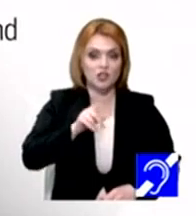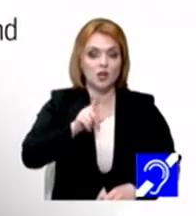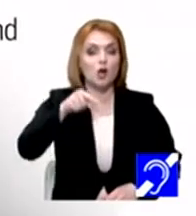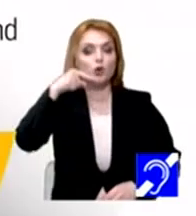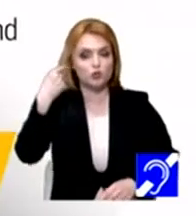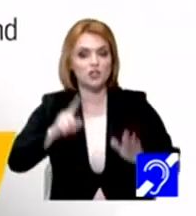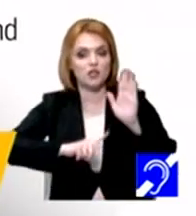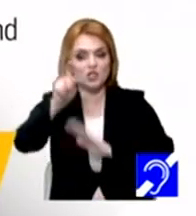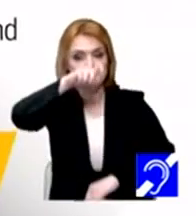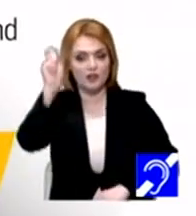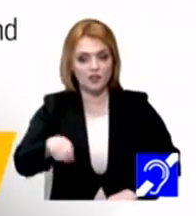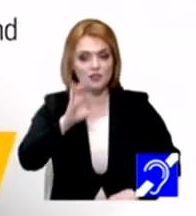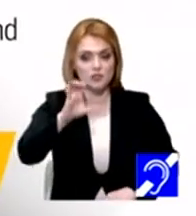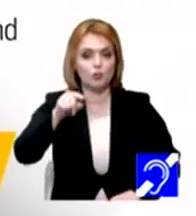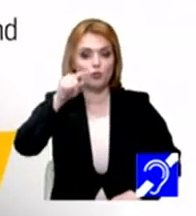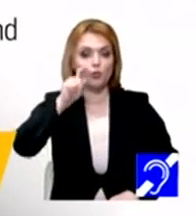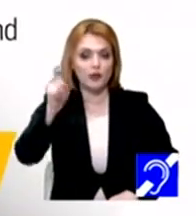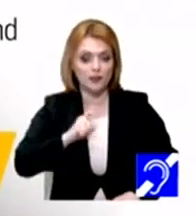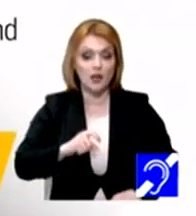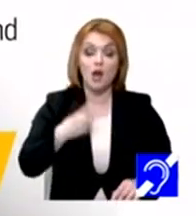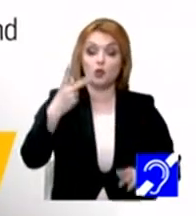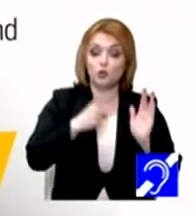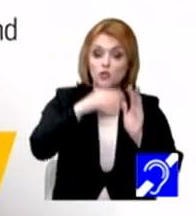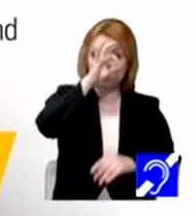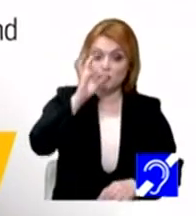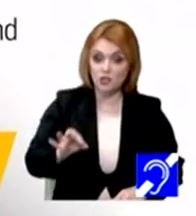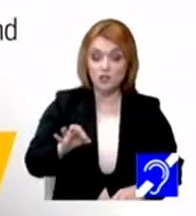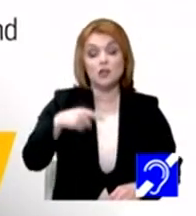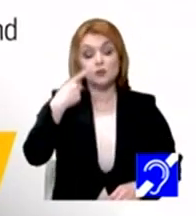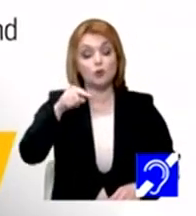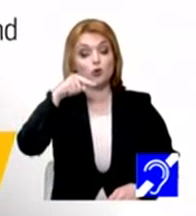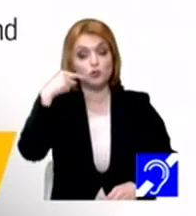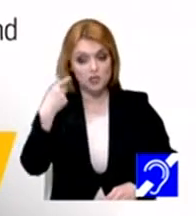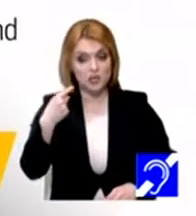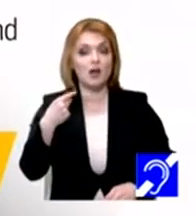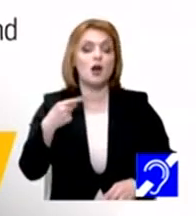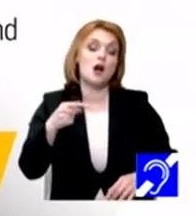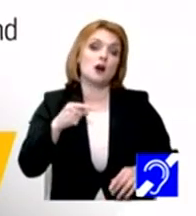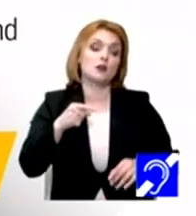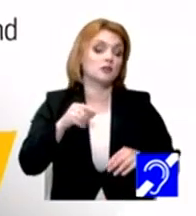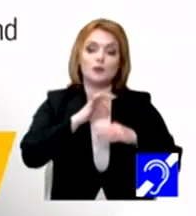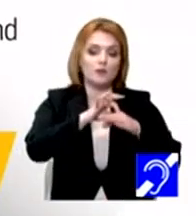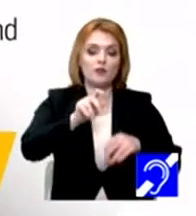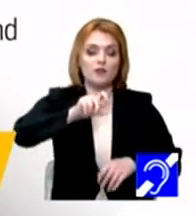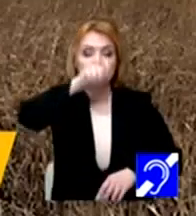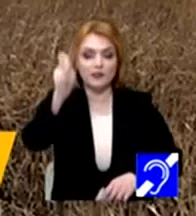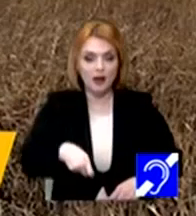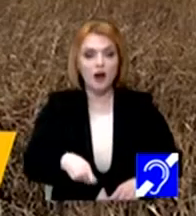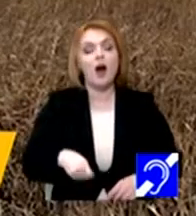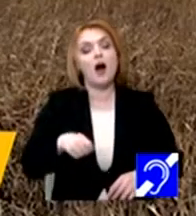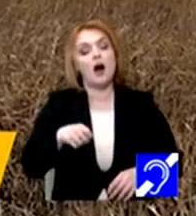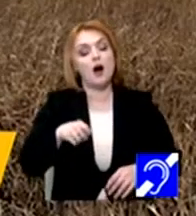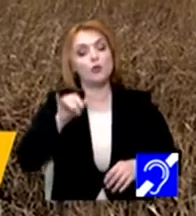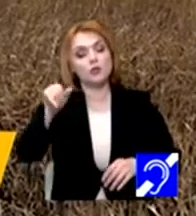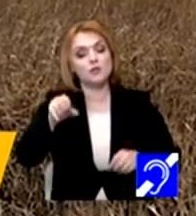Restul intervievaților au răspuns că este efectuată o operațiune militară specială de eliberare sau nu au dorit să-și expună părerea.